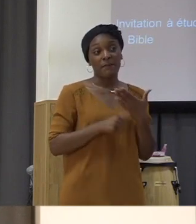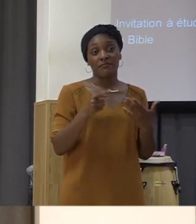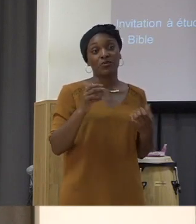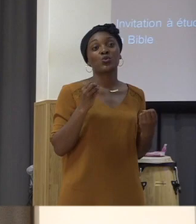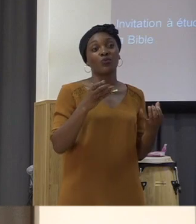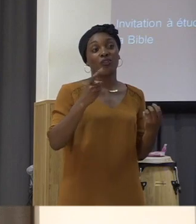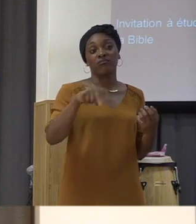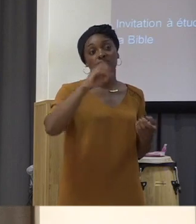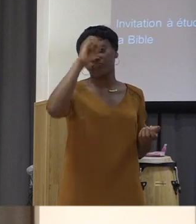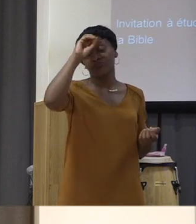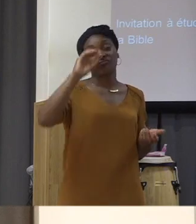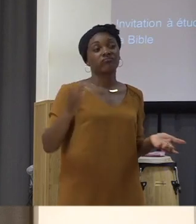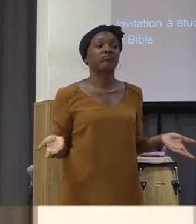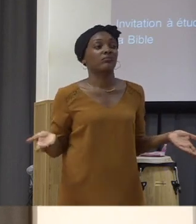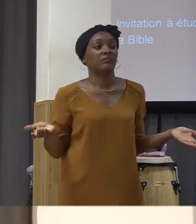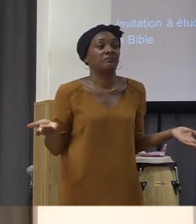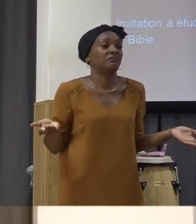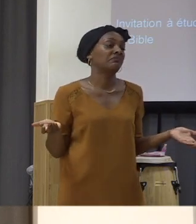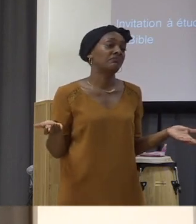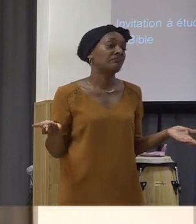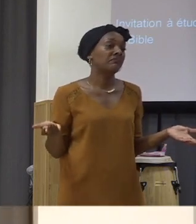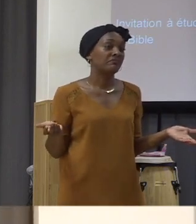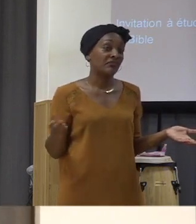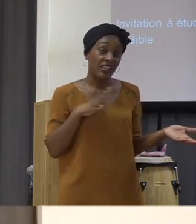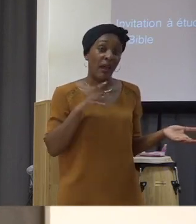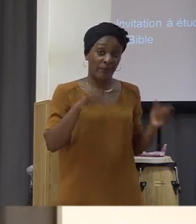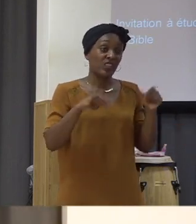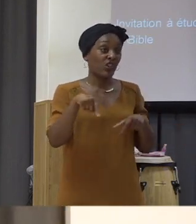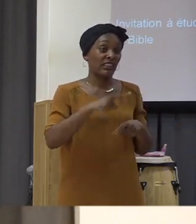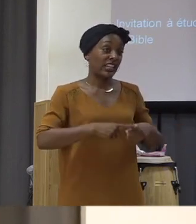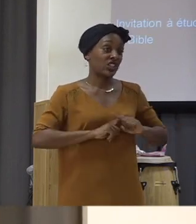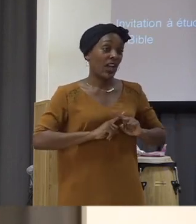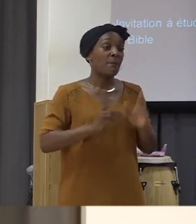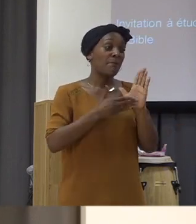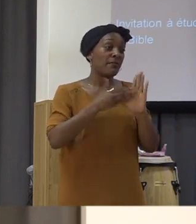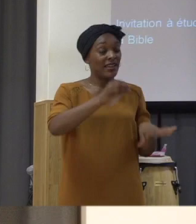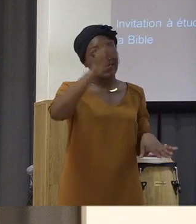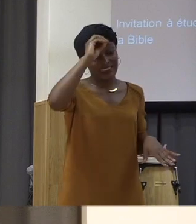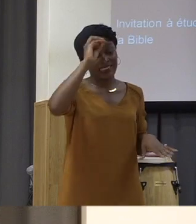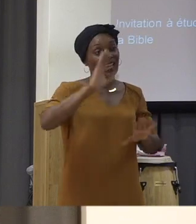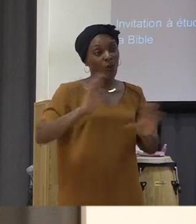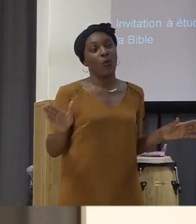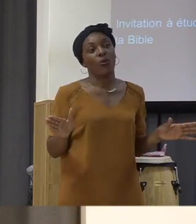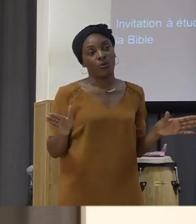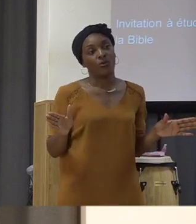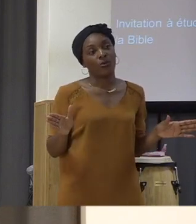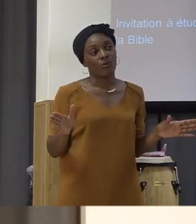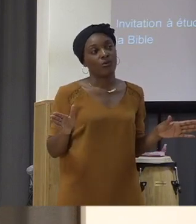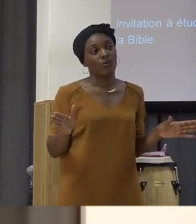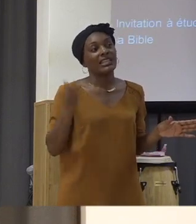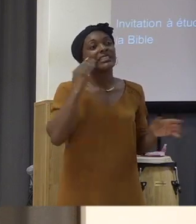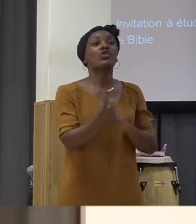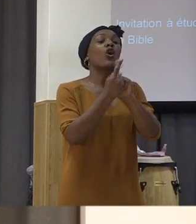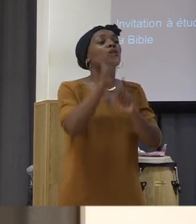Nous n'avons, pour la plupart d'entre nous, nous n'avons aucune connaissance biblique. Vous rencontrez quelqu'un dans la rue, un